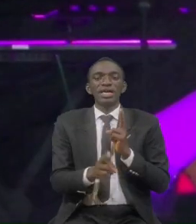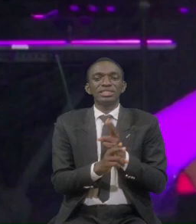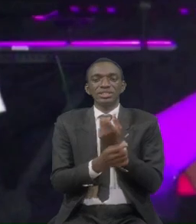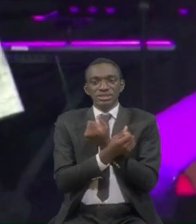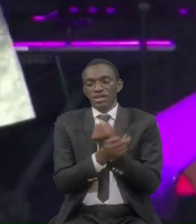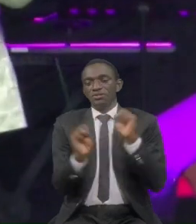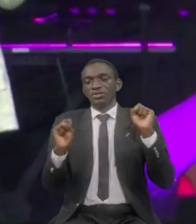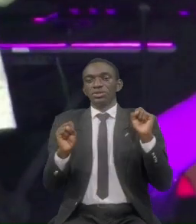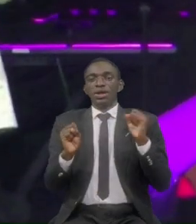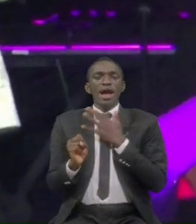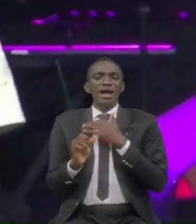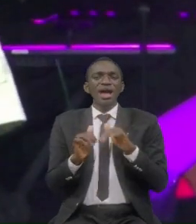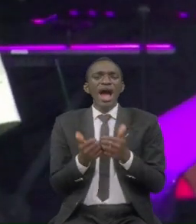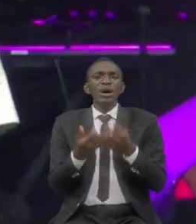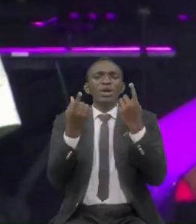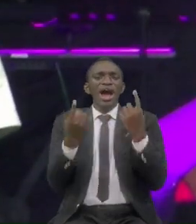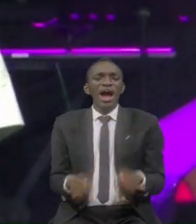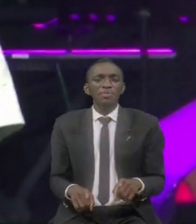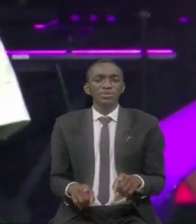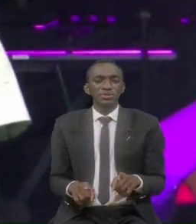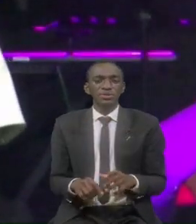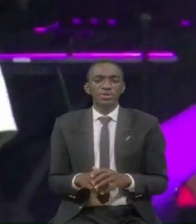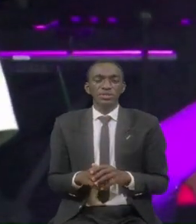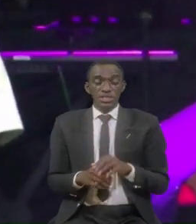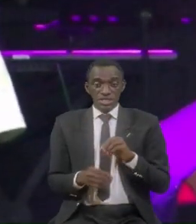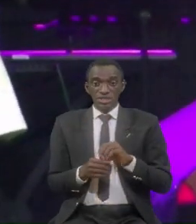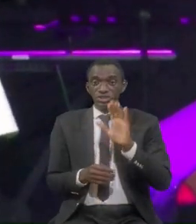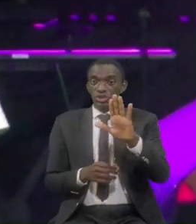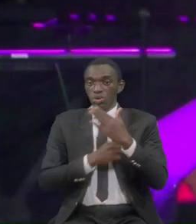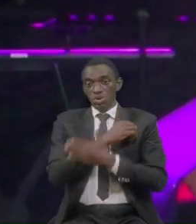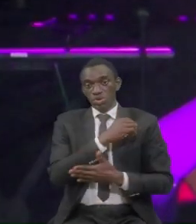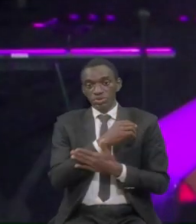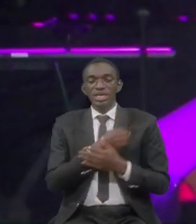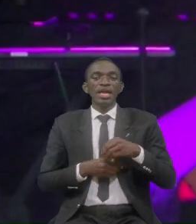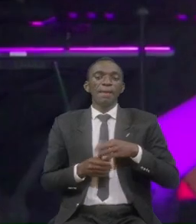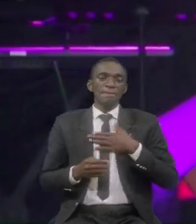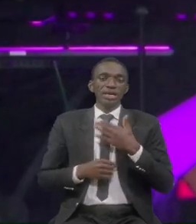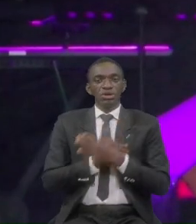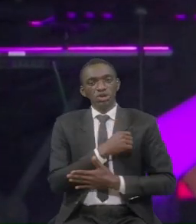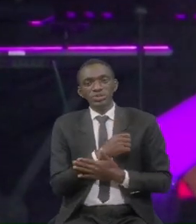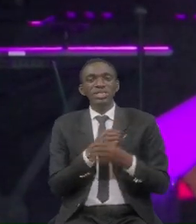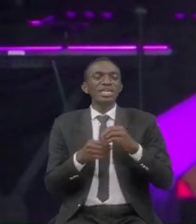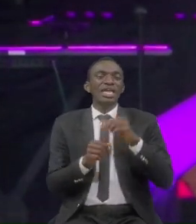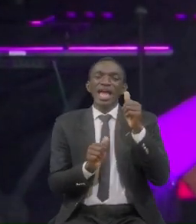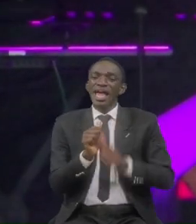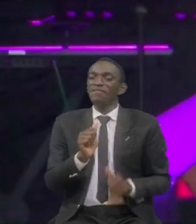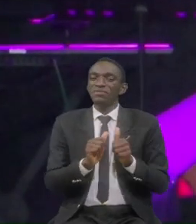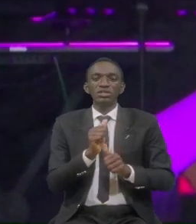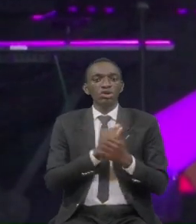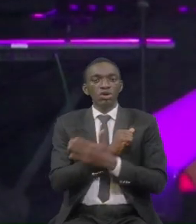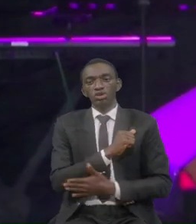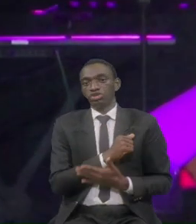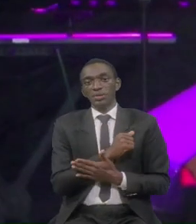kanang nga pangausala in your nation, in my nation, in every nation. Maskin asa sa akong nasod, sa inyong nasod, sa tanang is that we'll